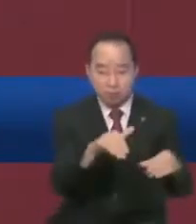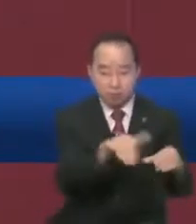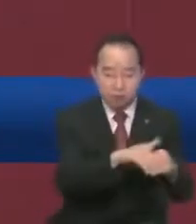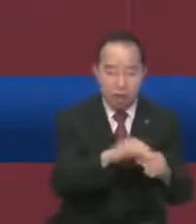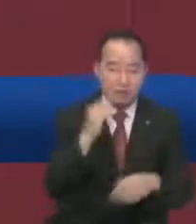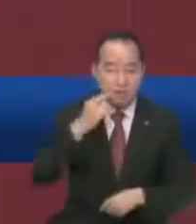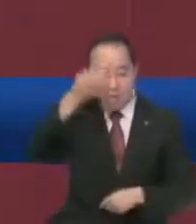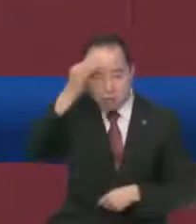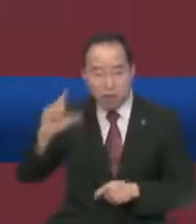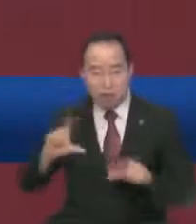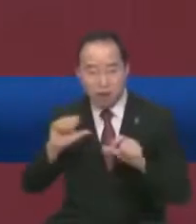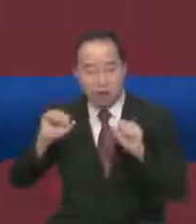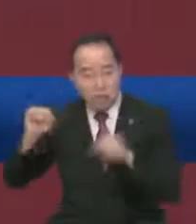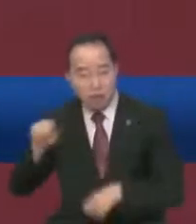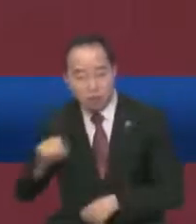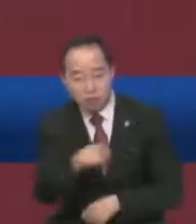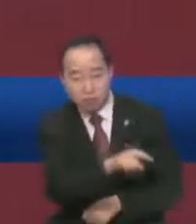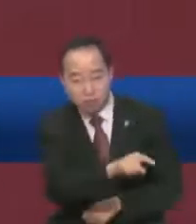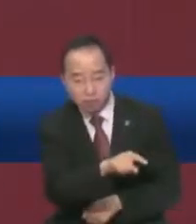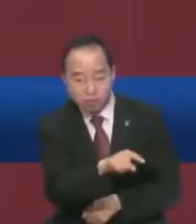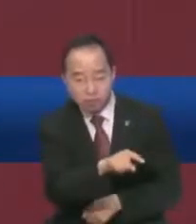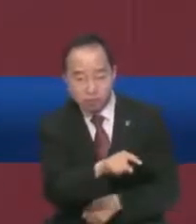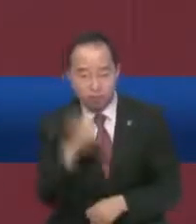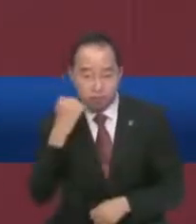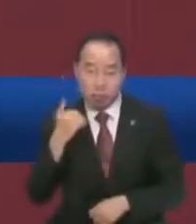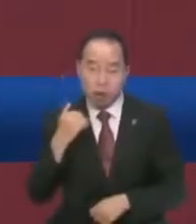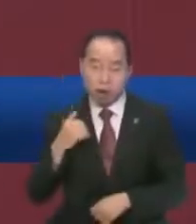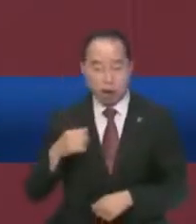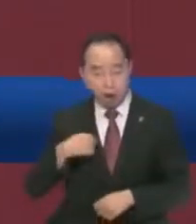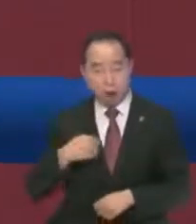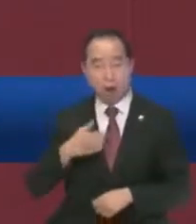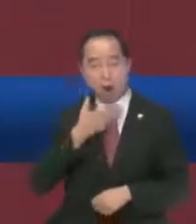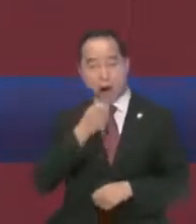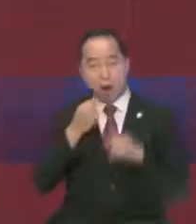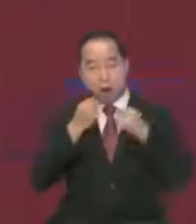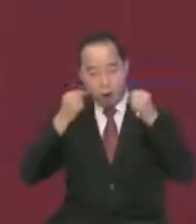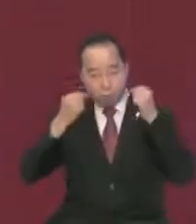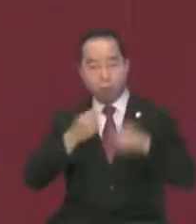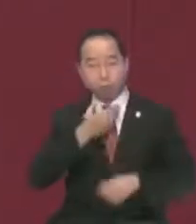예술, 생활체육을 누구나 쉽게 즐기시도록 하겠습니다.